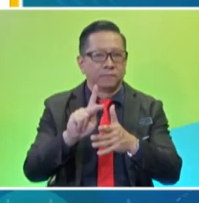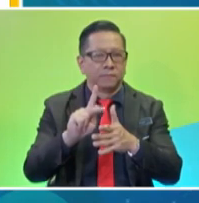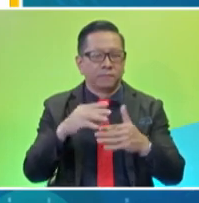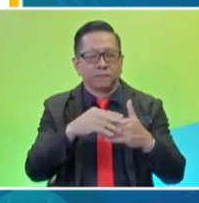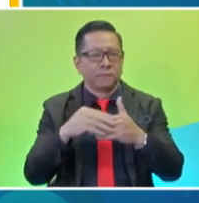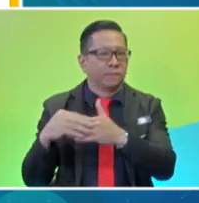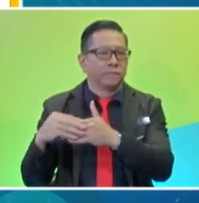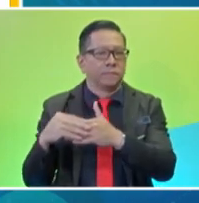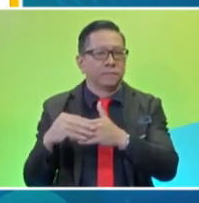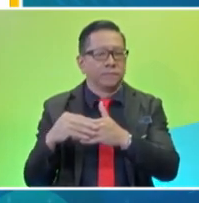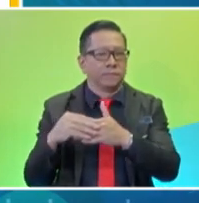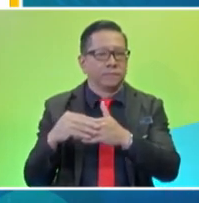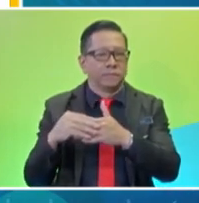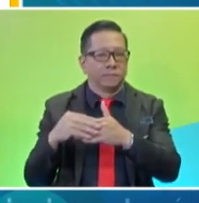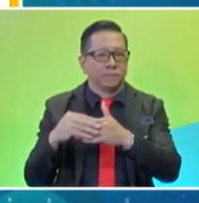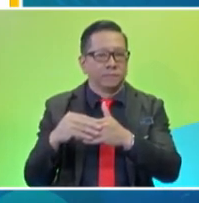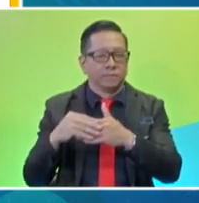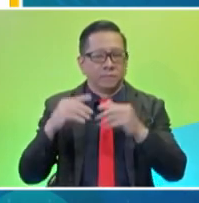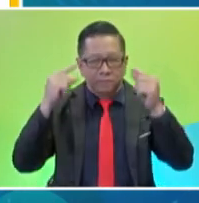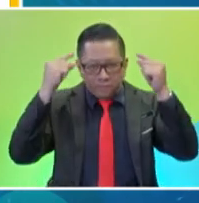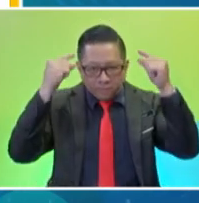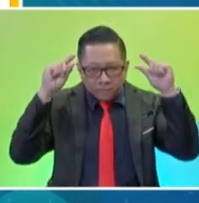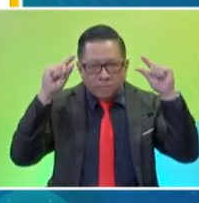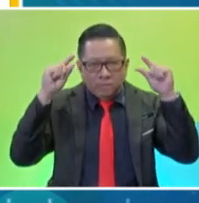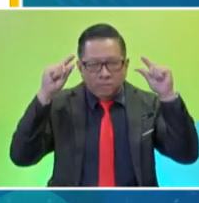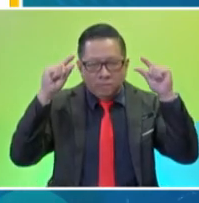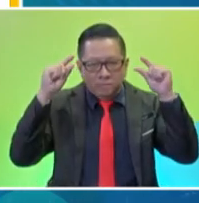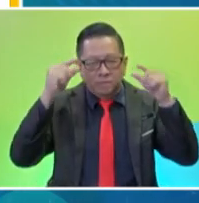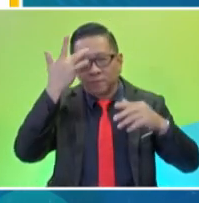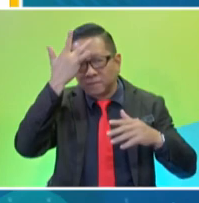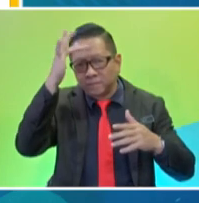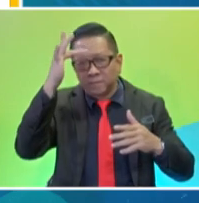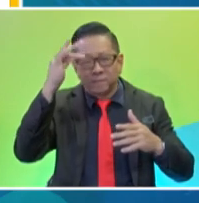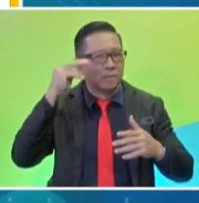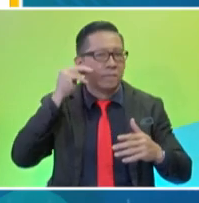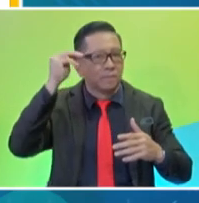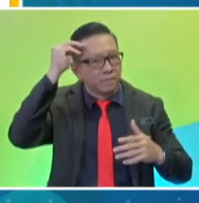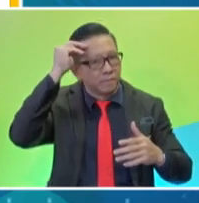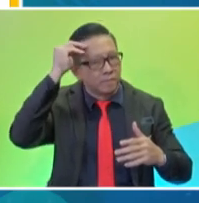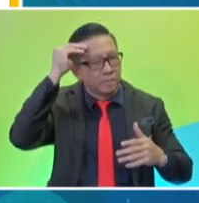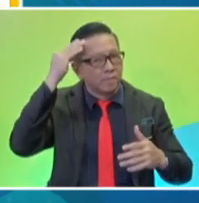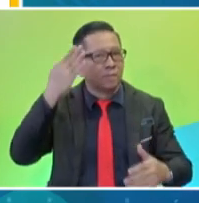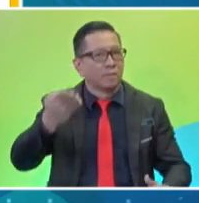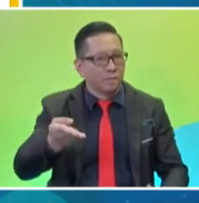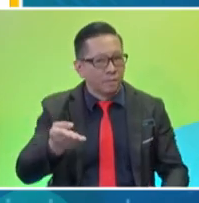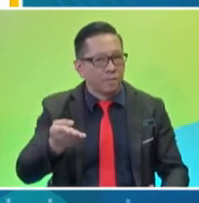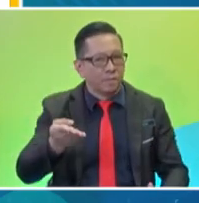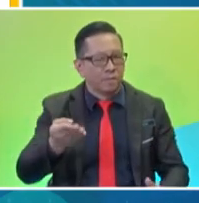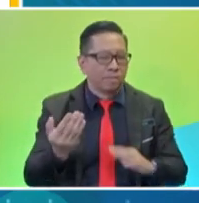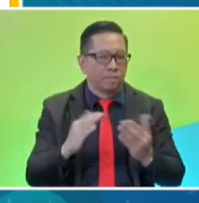terkenal keranya kebebasan beliau berpandangan jauh dan berpikiran matang beliau meninggal dunia pada usia